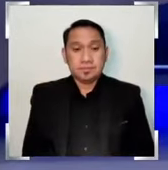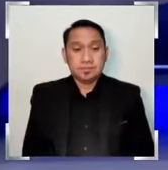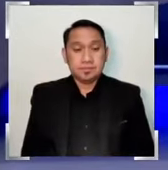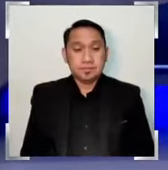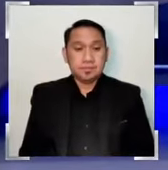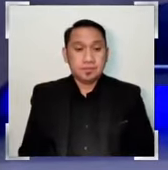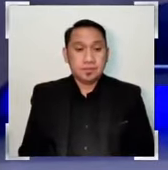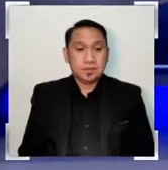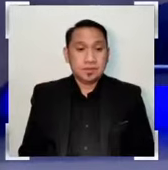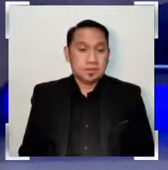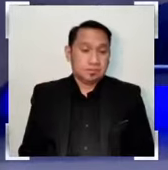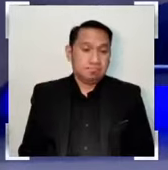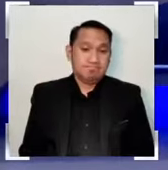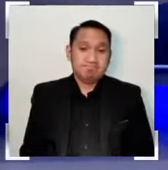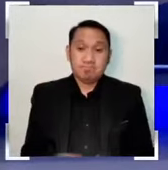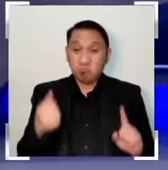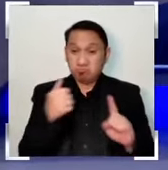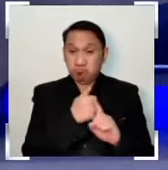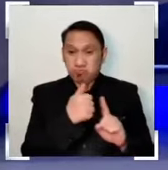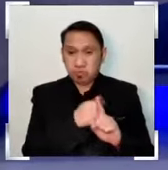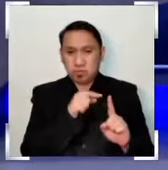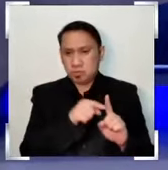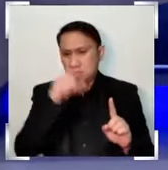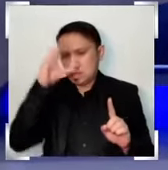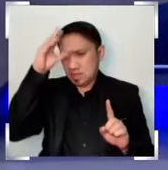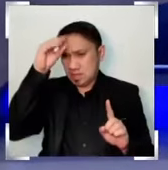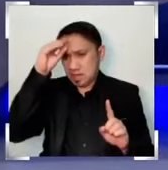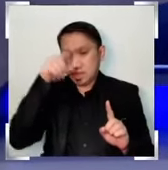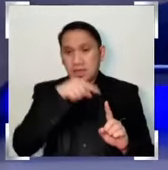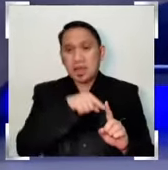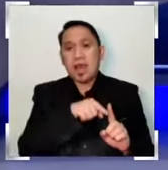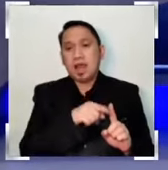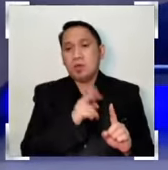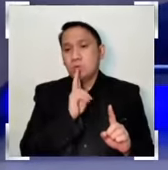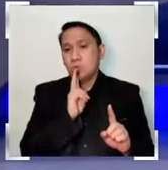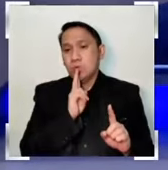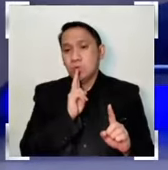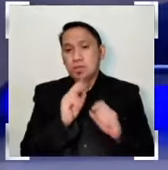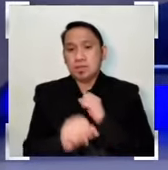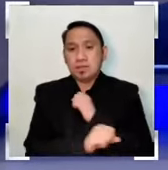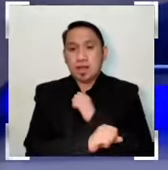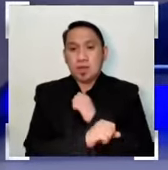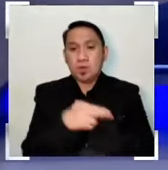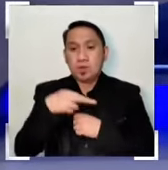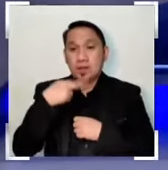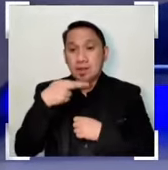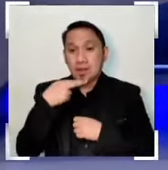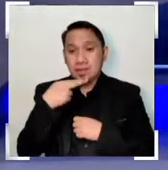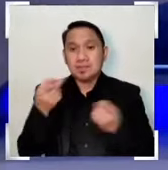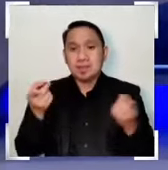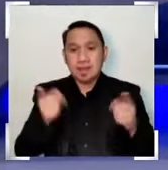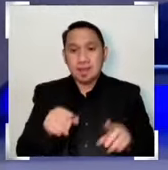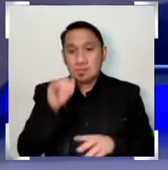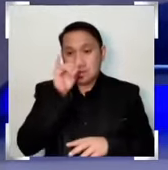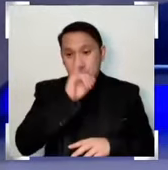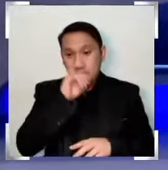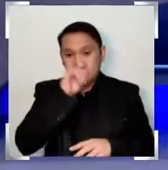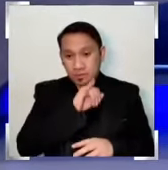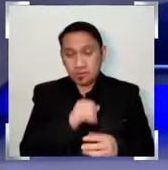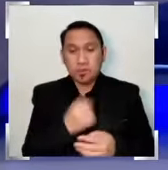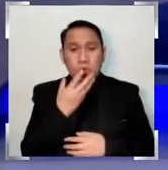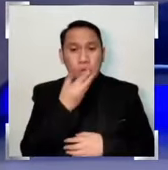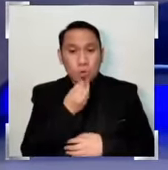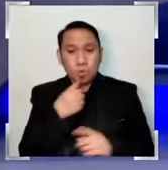Gulpi ang inabot ng isang lalaking hinihinalang nagnakaw ng bigas sa Iloilo. Ang nambugbog, mga opisyal ng